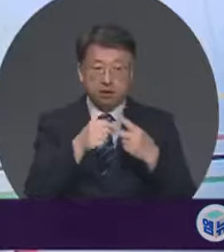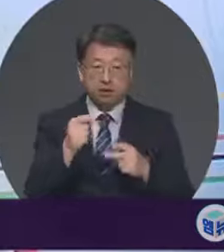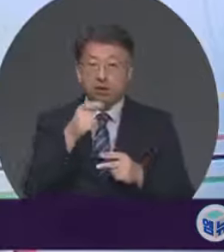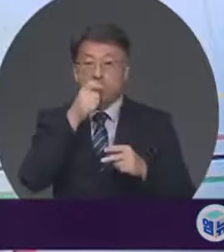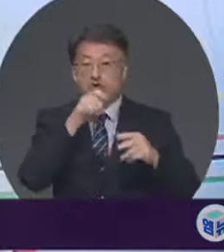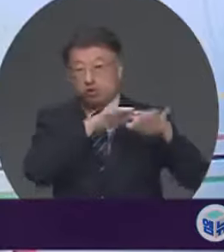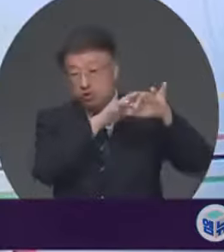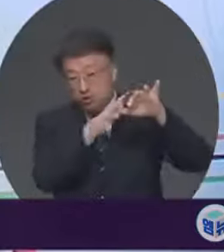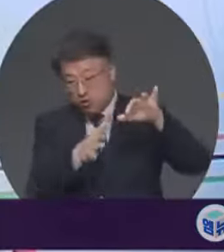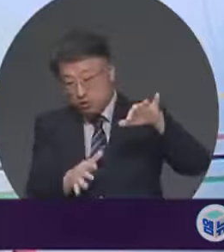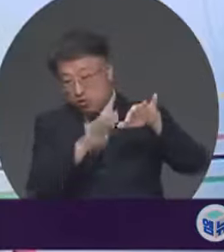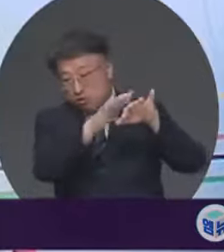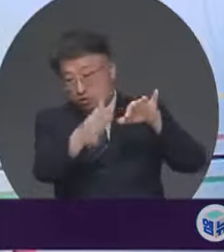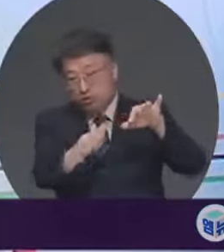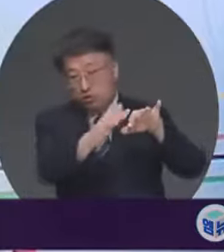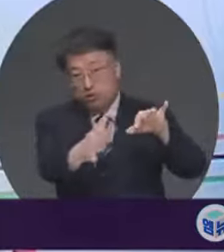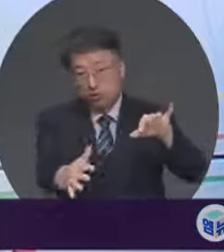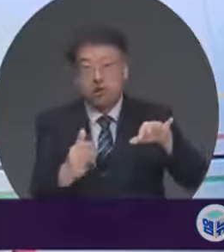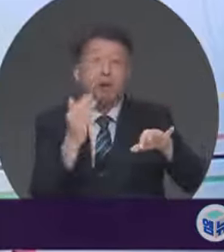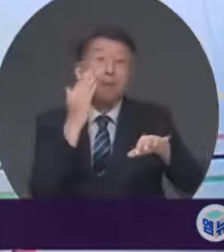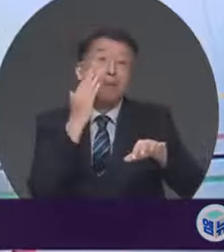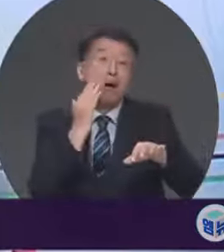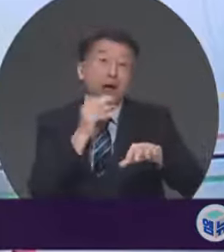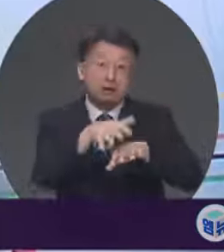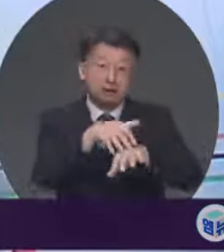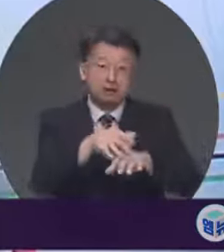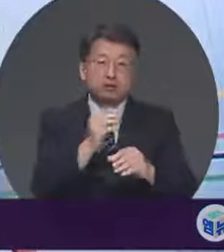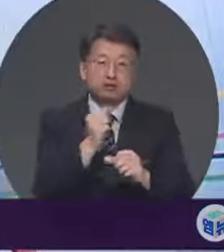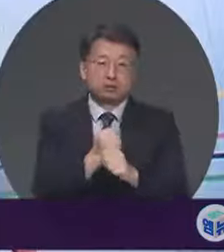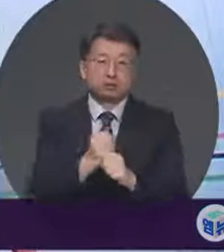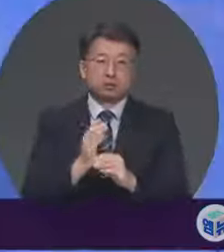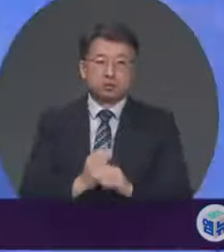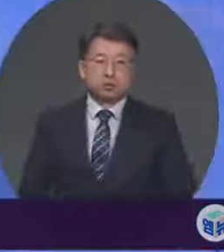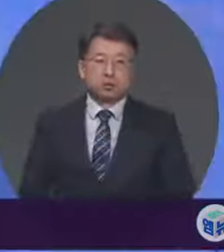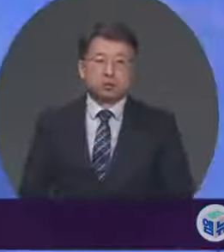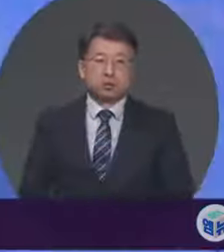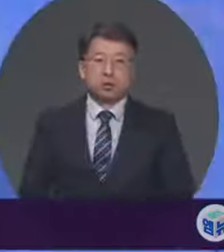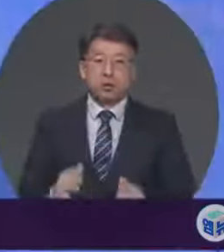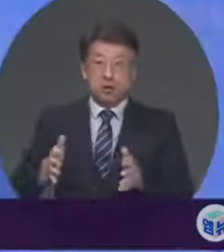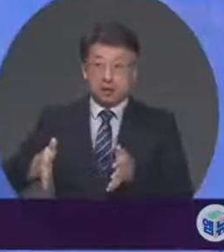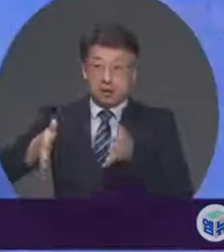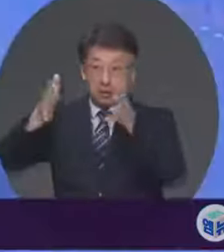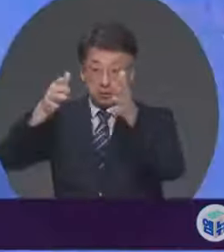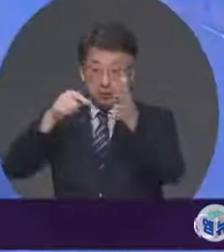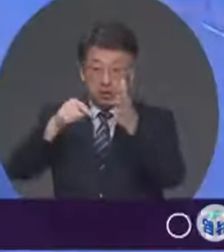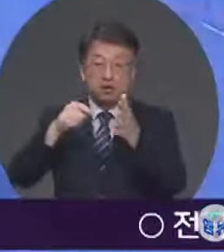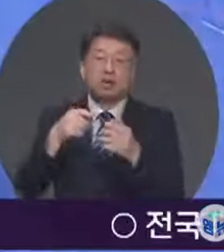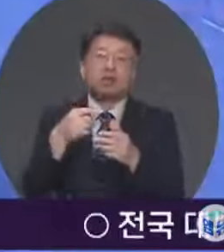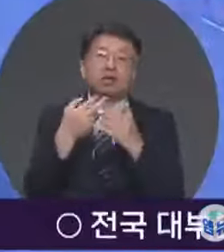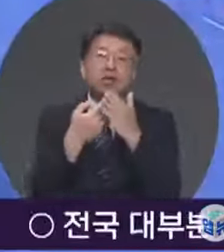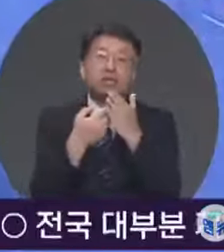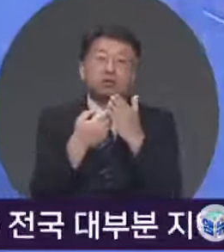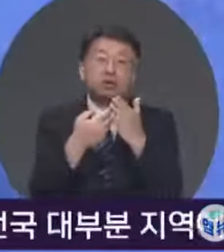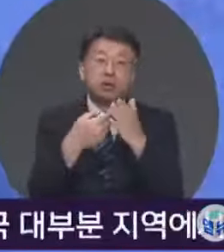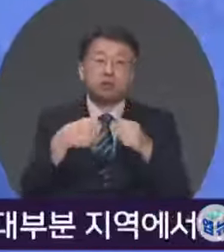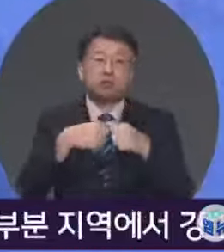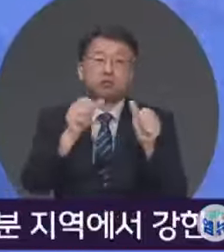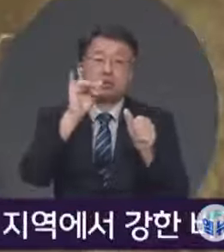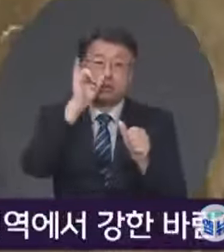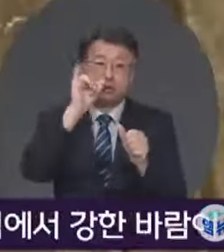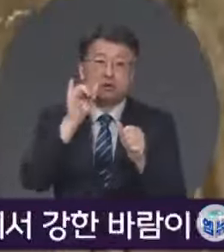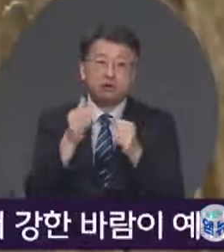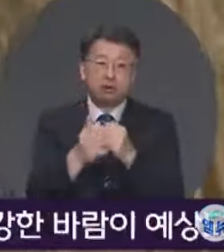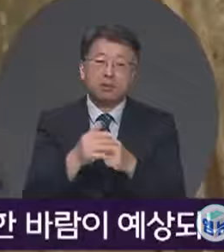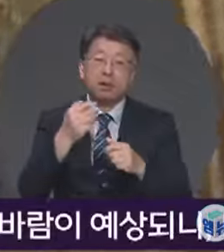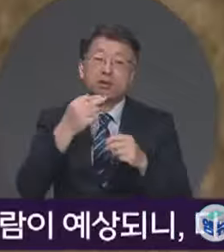설치 작업까지 한창입니다. 건물에 이제 창문이 두 개씩이 깨진 부분이 있어가지고 창문에